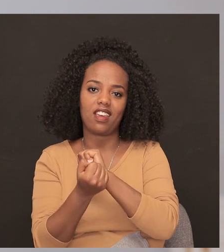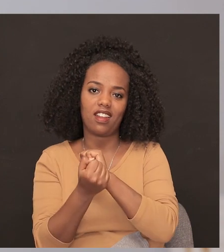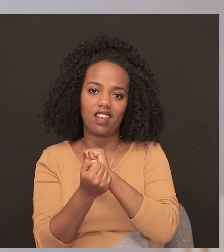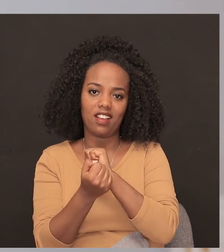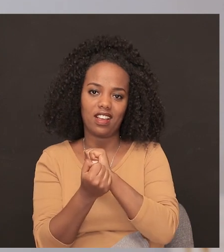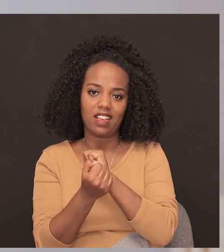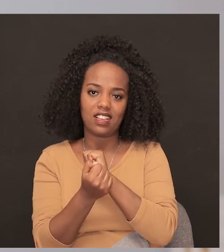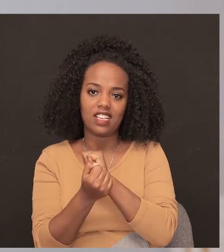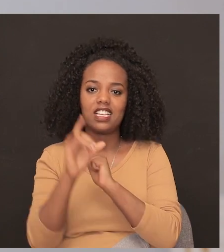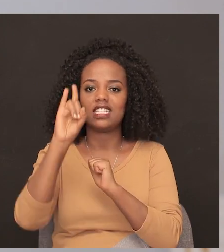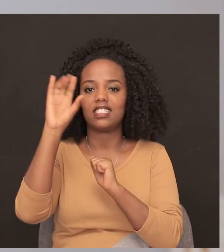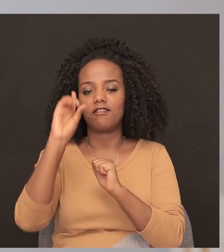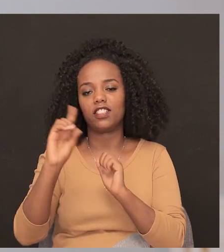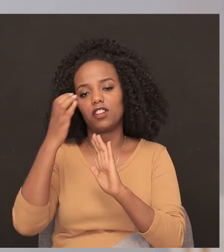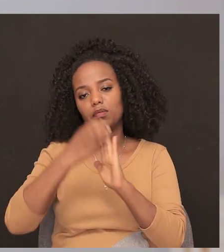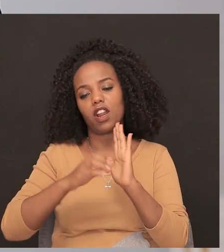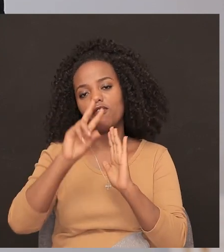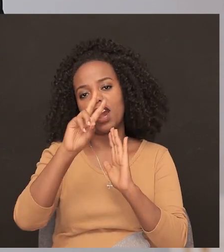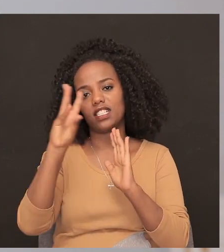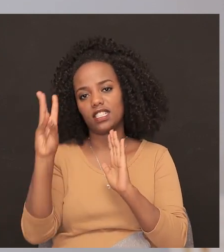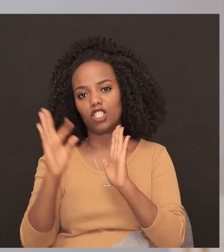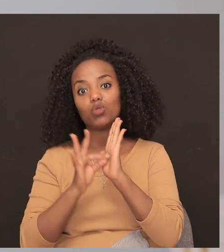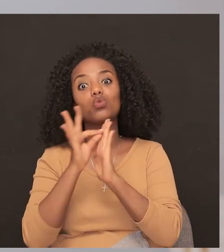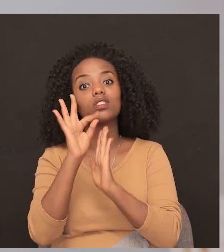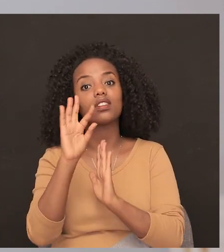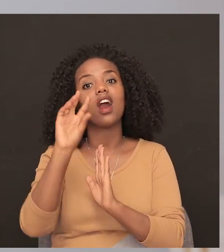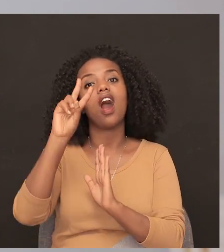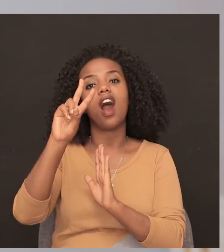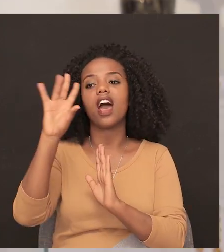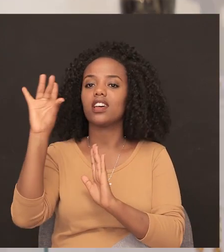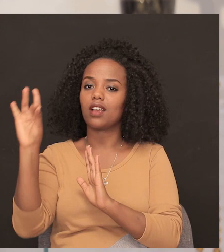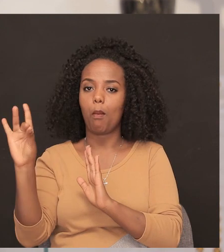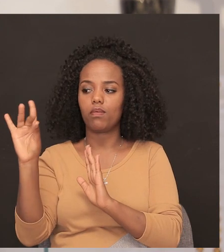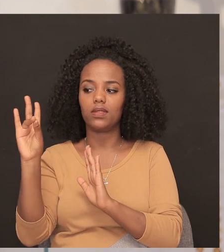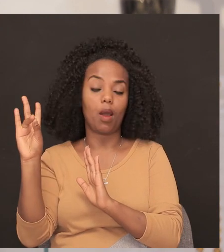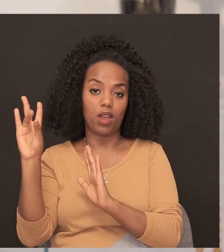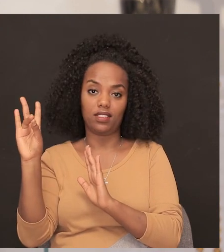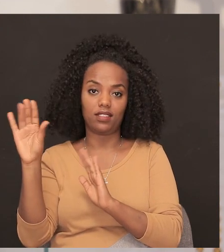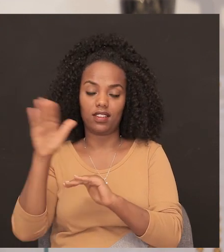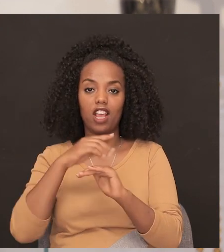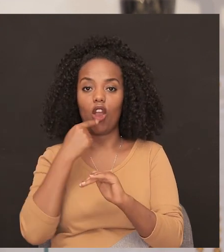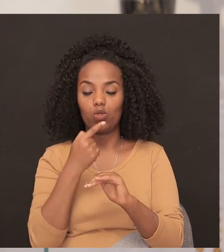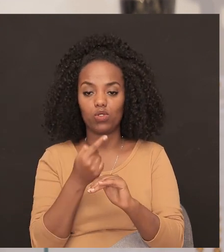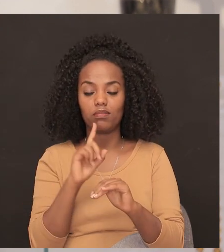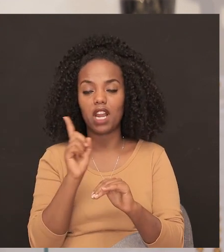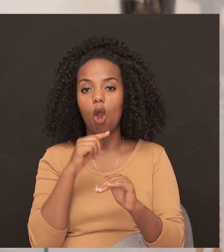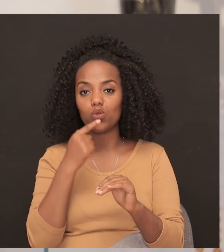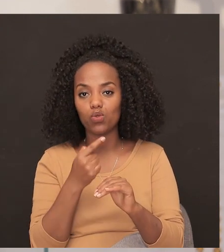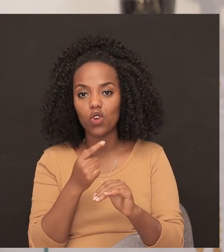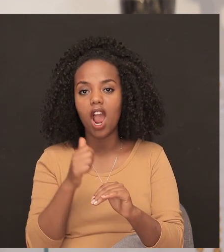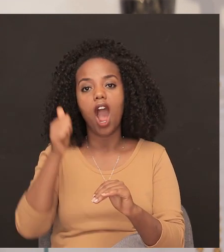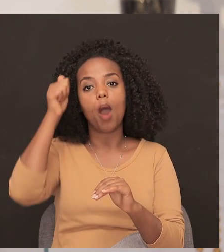ነበር። ዘፍጥረት ምዕራፍ 26 ቁጥር 27 ላይ ያሉትን ነገር እናንብበው። እንደዚህ